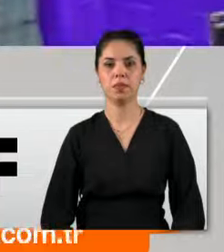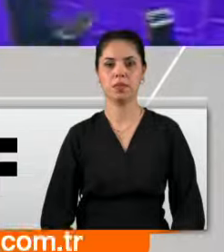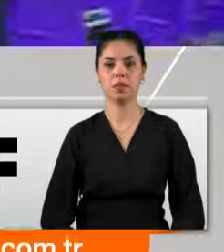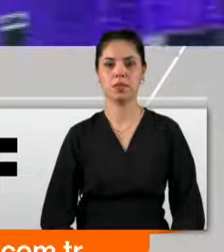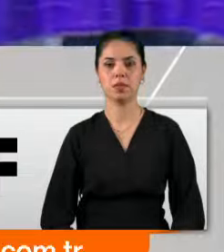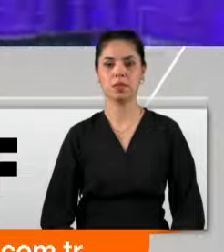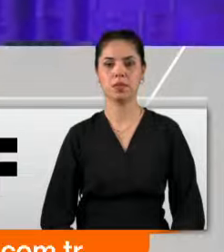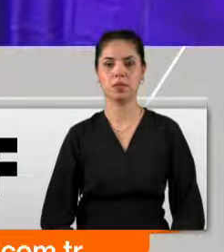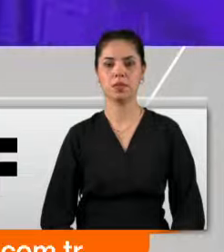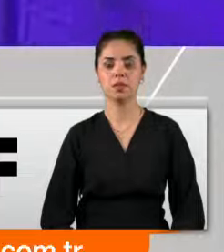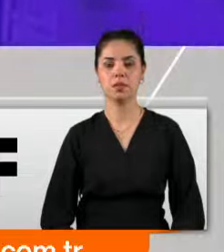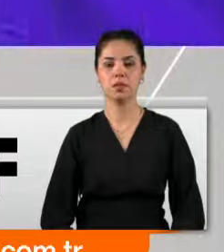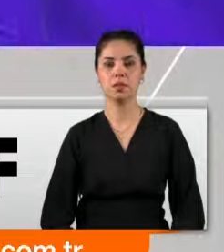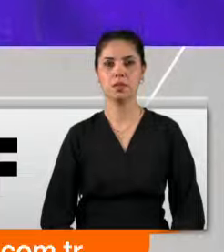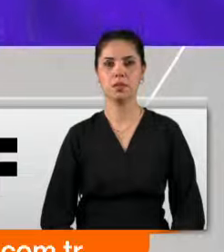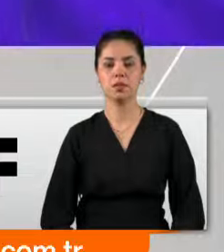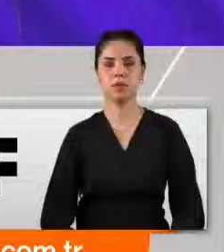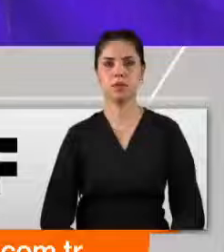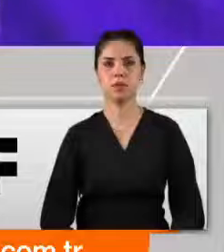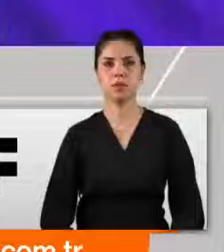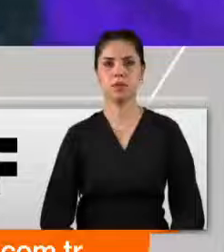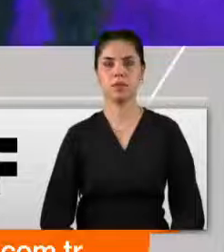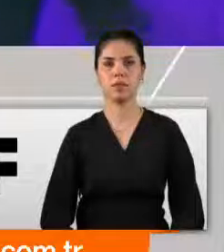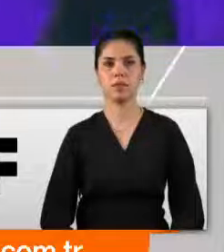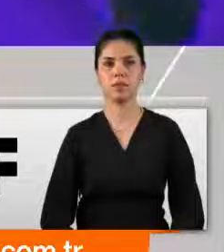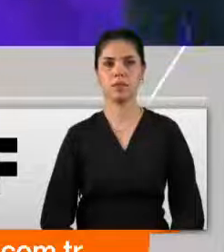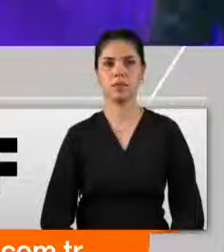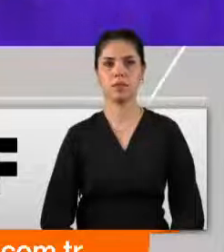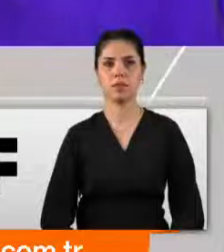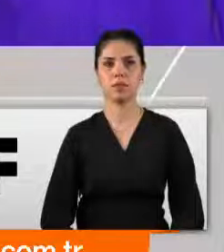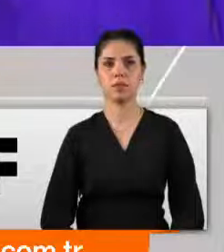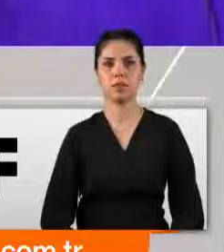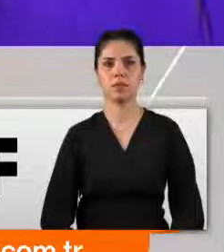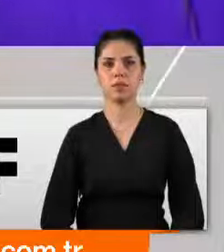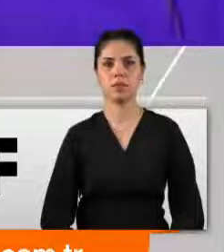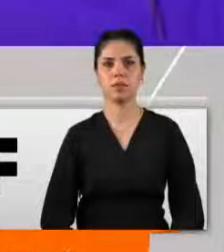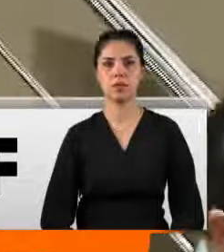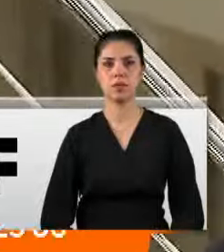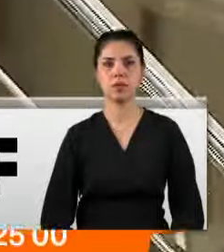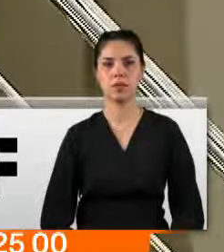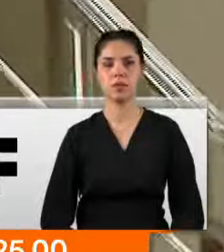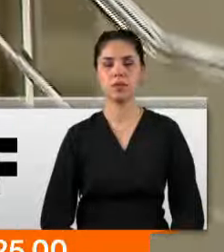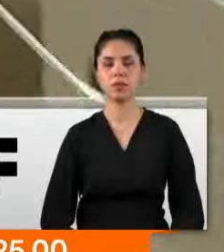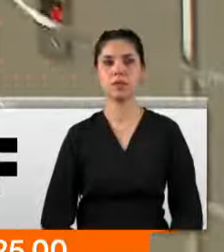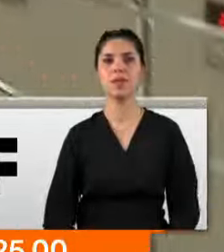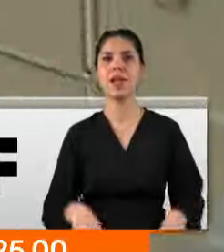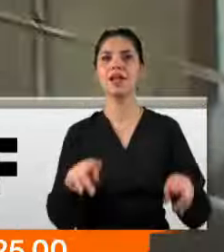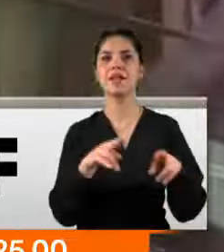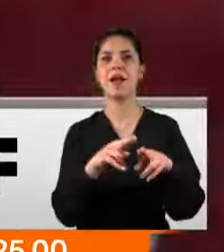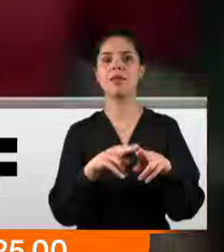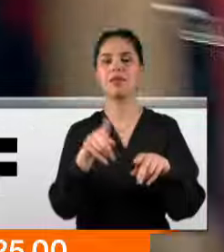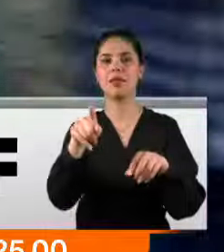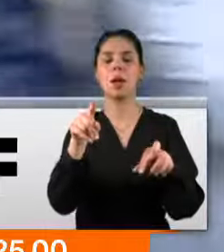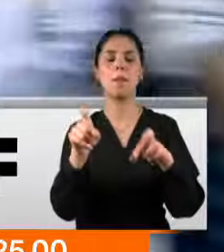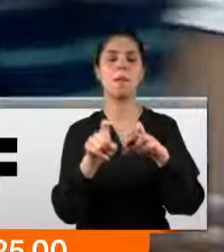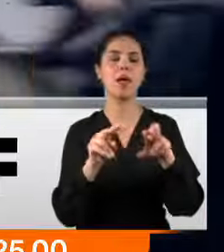partisi. Selahattin Demirtaş'a ayar vermeye çalıştı. Ya kulağını çekmeye çalıştı. Kandil'in Demirtaş'a ayar